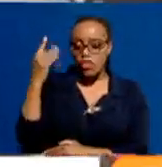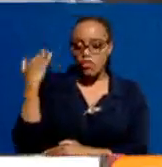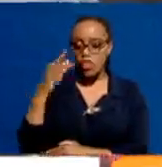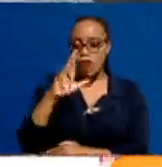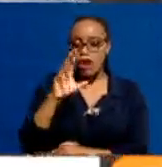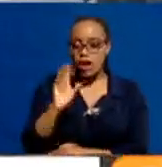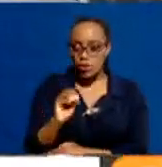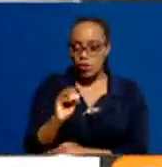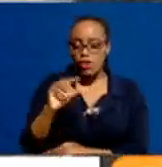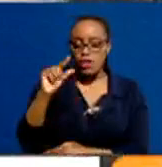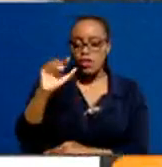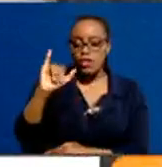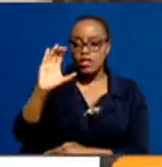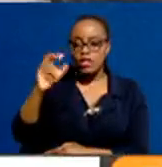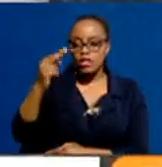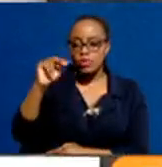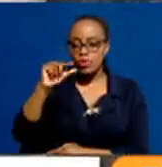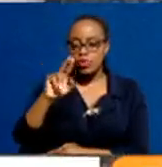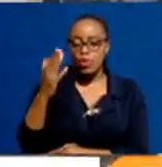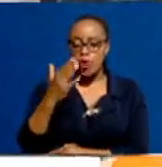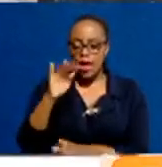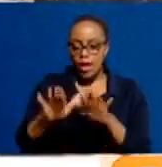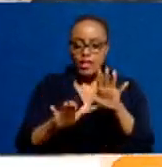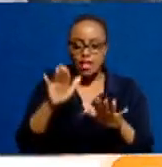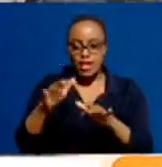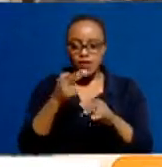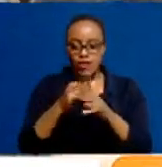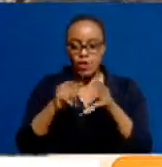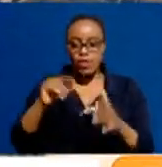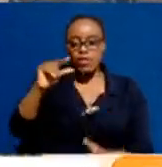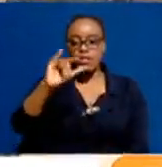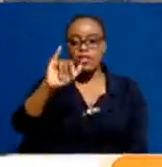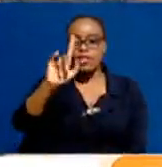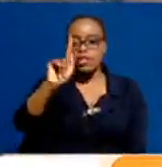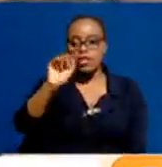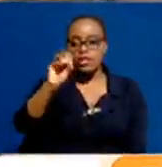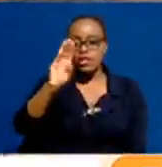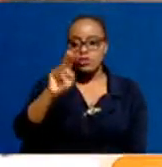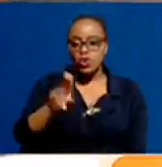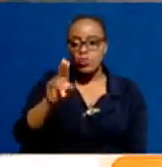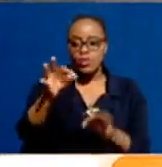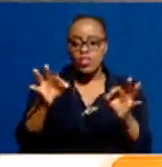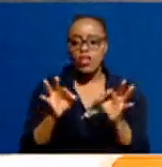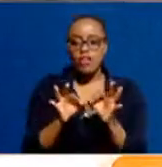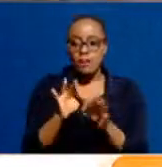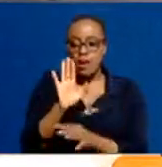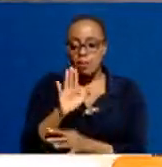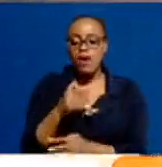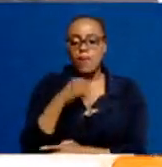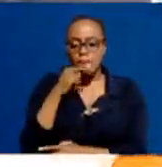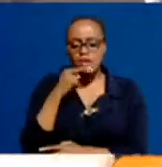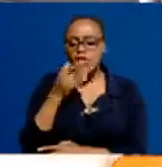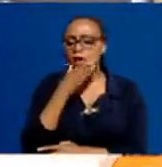uchaguzi wa eneo bunge la Gichugu, kaunti ya Kirinyaga, marehemu Geoffrey Gitobu. Familia yake Gitobu ikimtaja